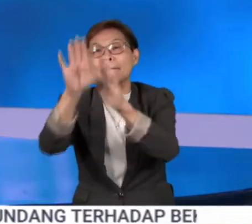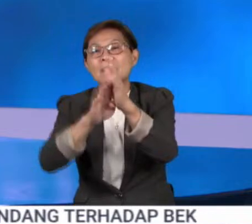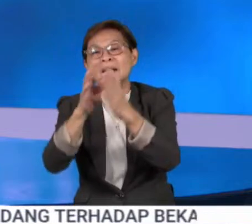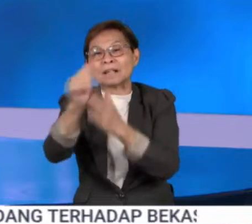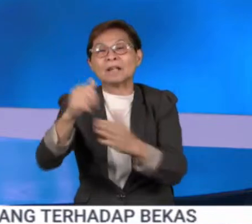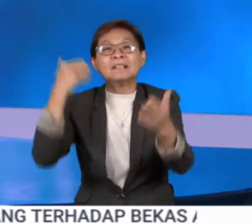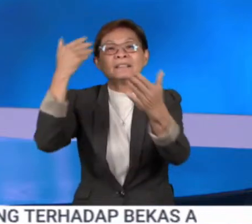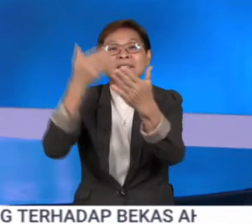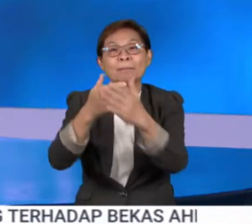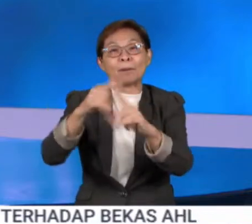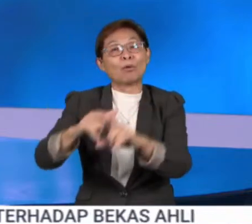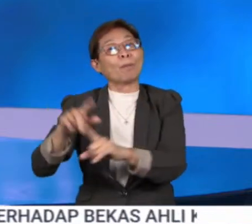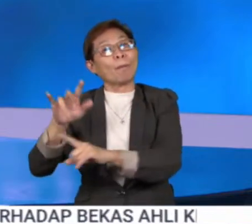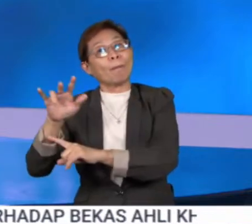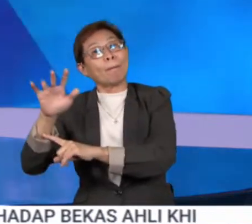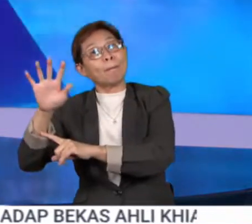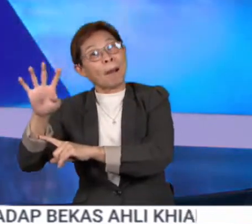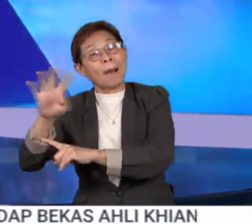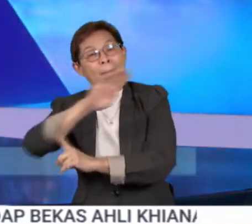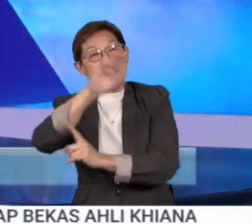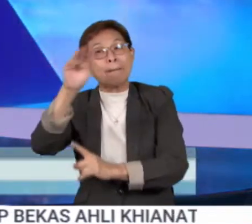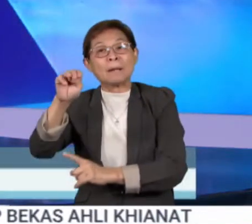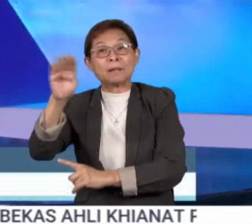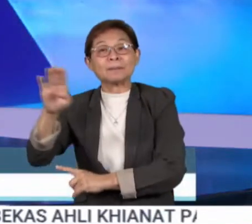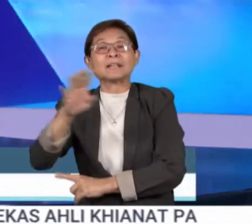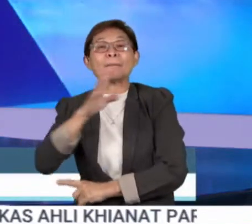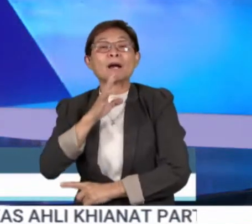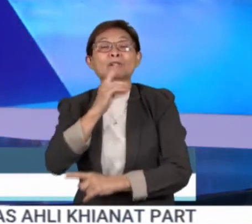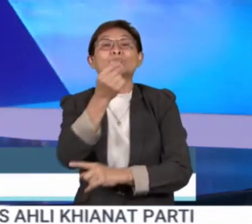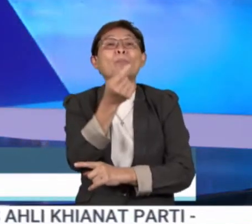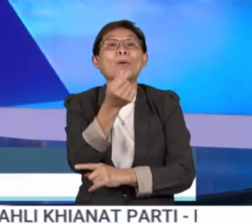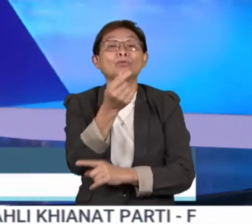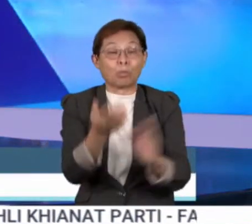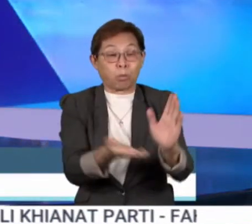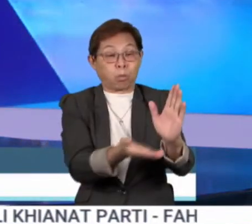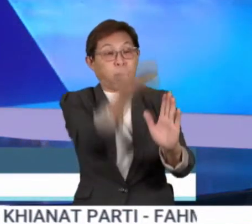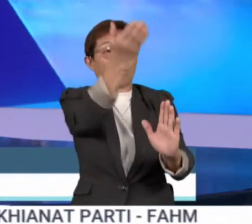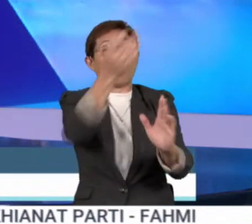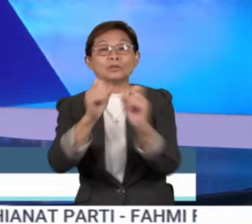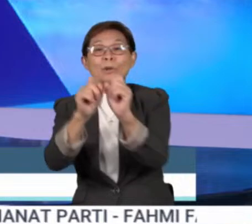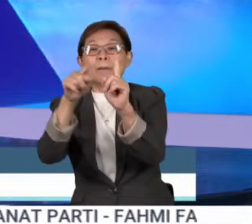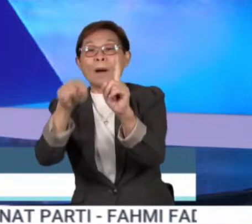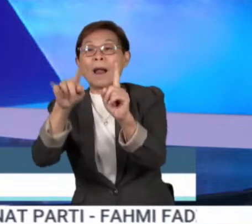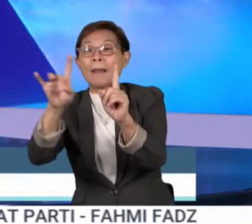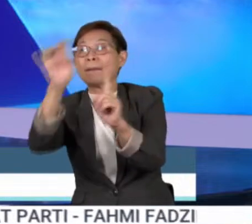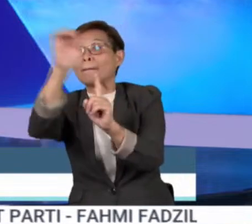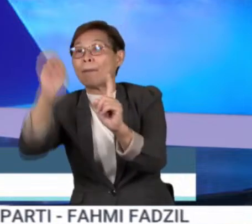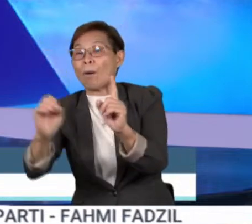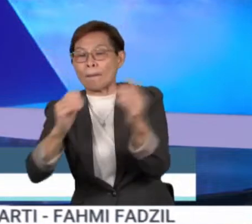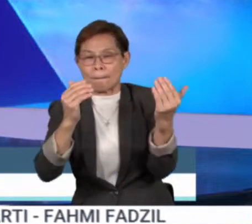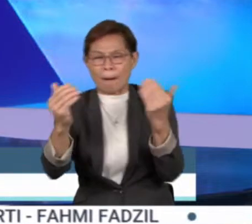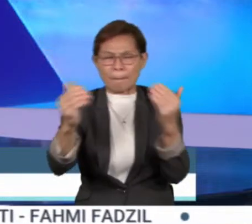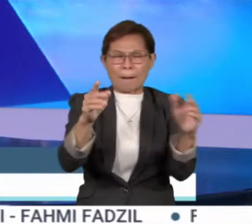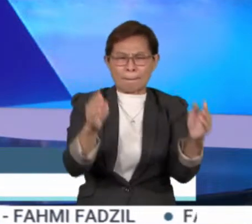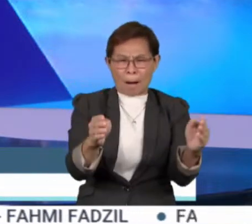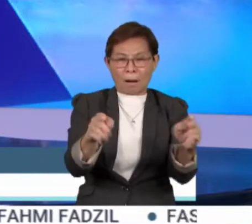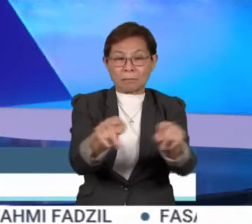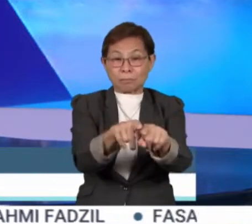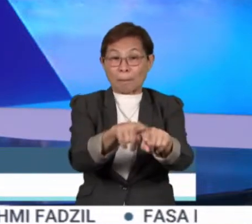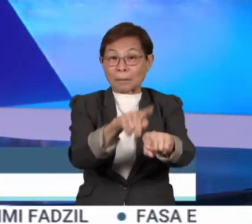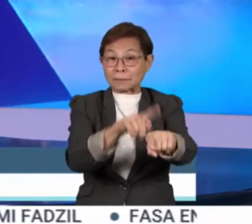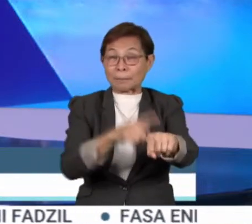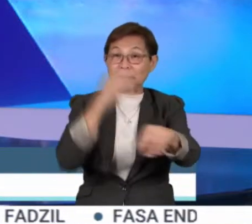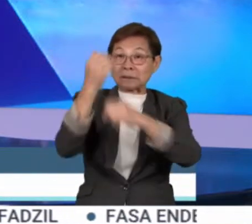RM247.5 bilion setakat April. Menteri Besar Dato' Onn Hafiz Ghazi berkata nilai itu meningkat 11.8% berbanding tempoh sama tahun